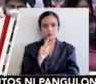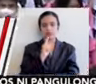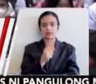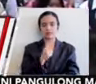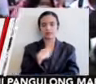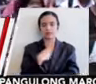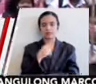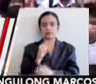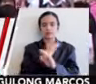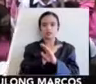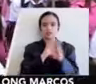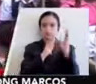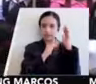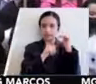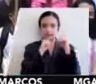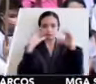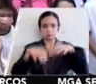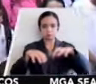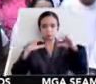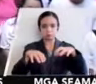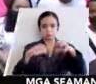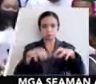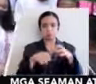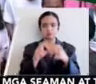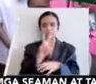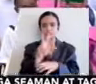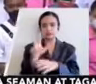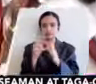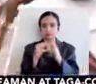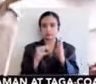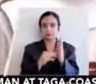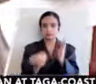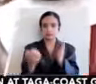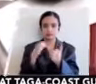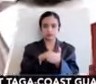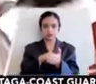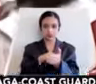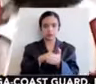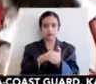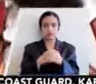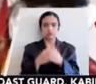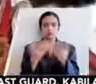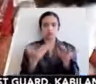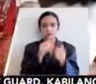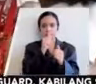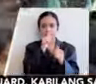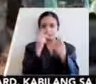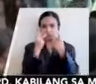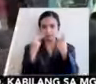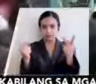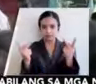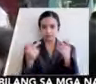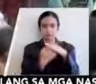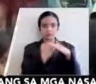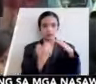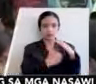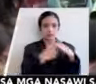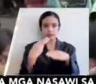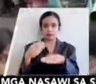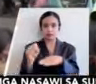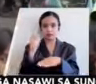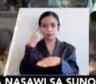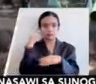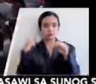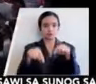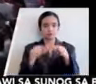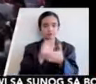ulit. Mahigit 23 million ang enrollees sa public at private elementary at high schools para sa school year na ito, kung kailan